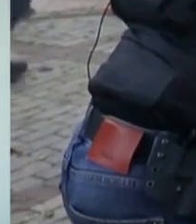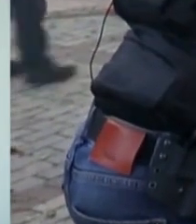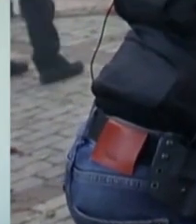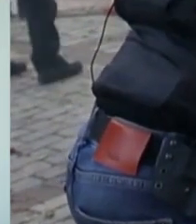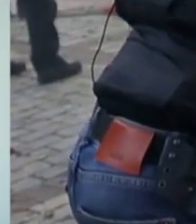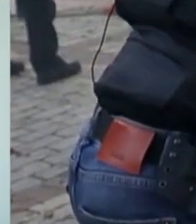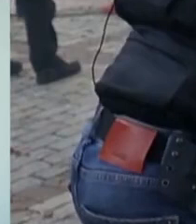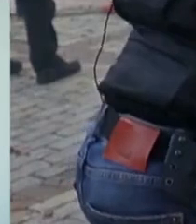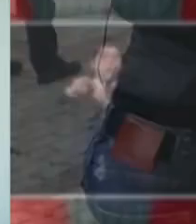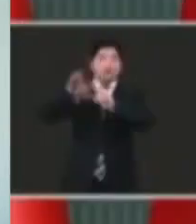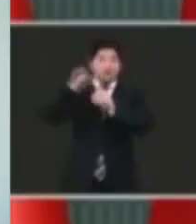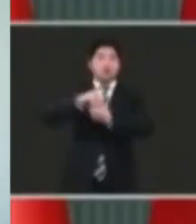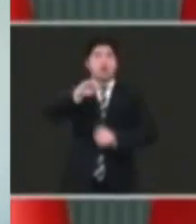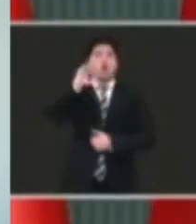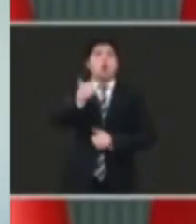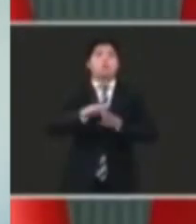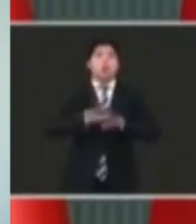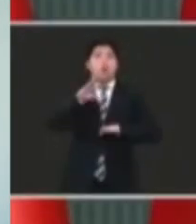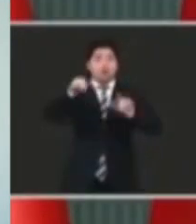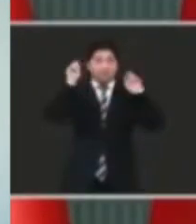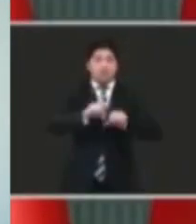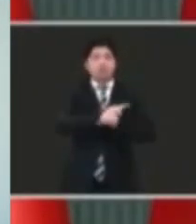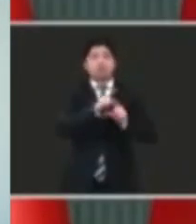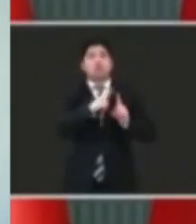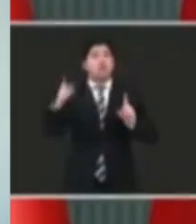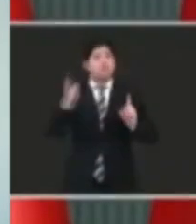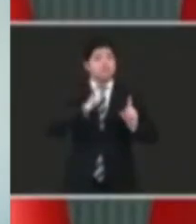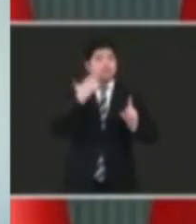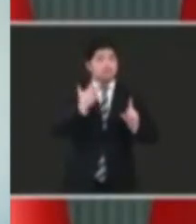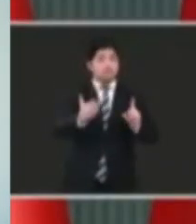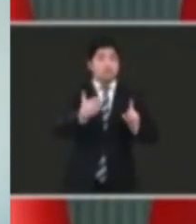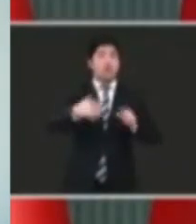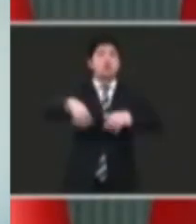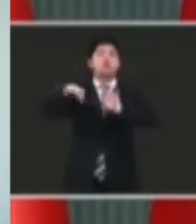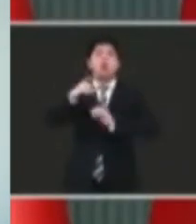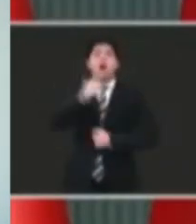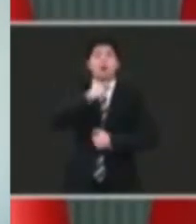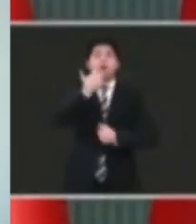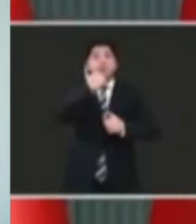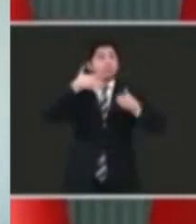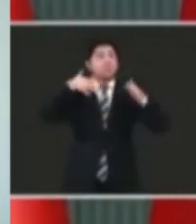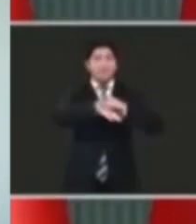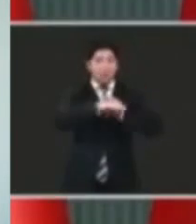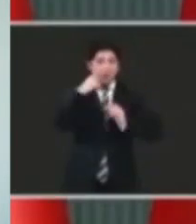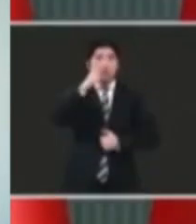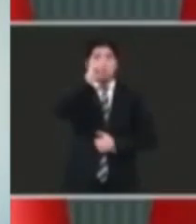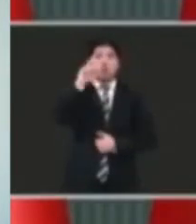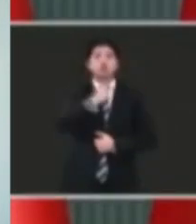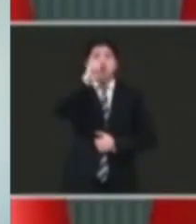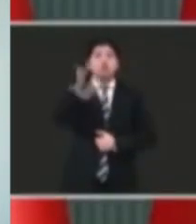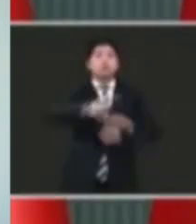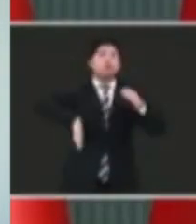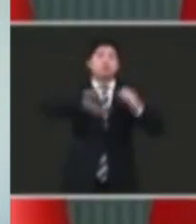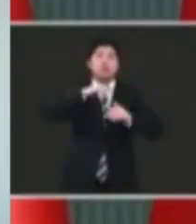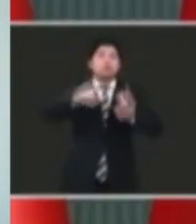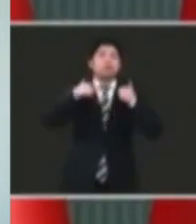στο Καζακστάν και χθες είχαμε αυτή την πολύ ενδιαφέρουσα, ανησυχητική, προβλέψιμη τελικά ανακοίνωση του Πούτιν ότι θα μπορούσε η